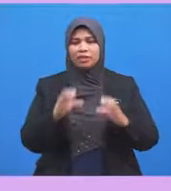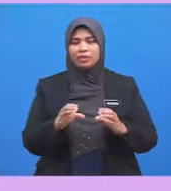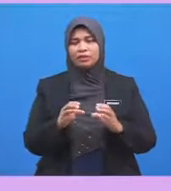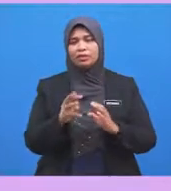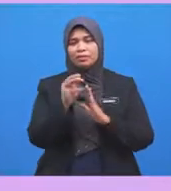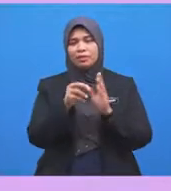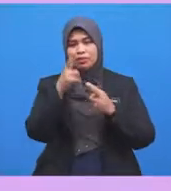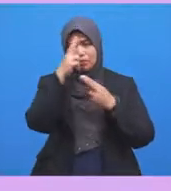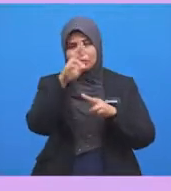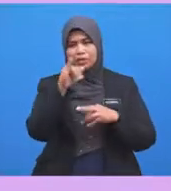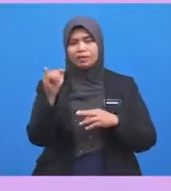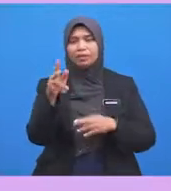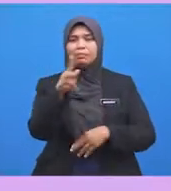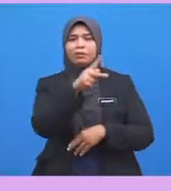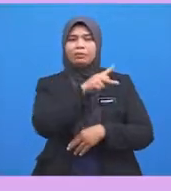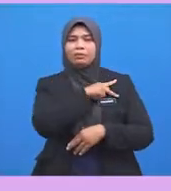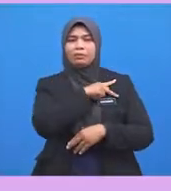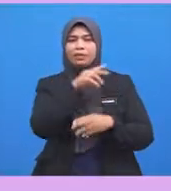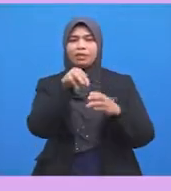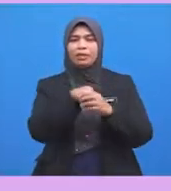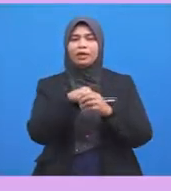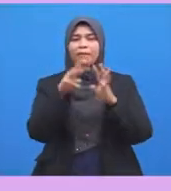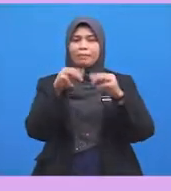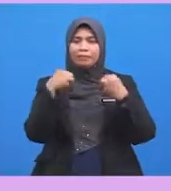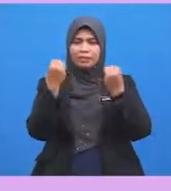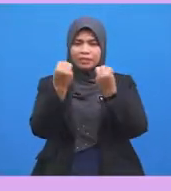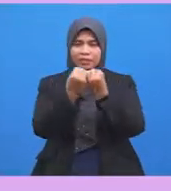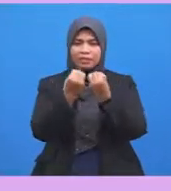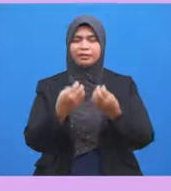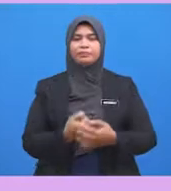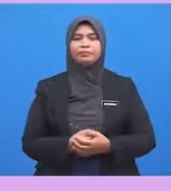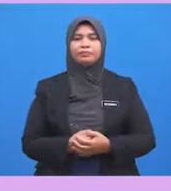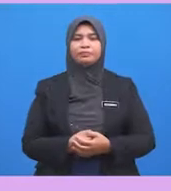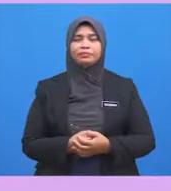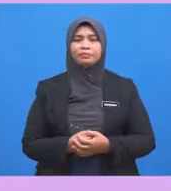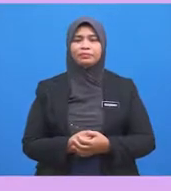cara menghormati pemimpin dalam masyarakat setempat.